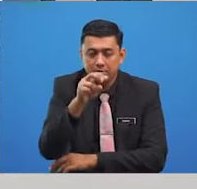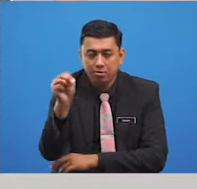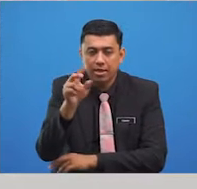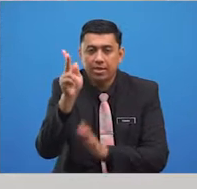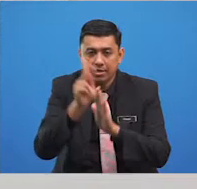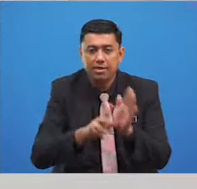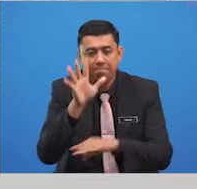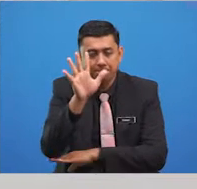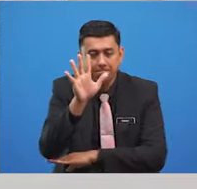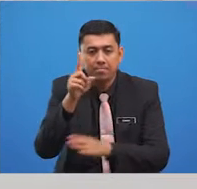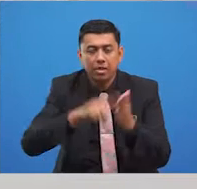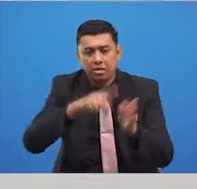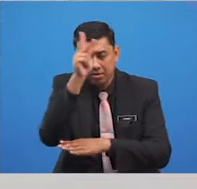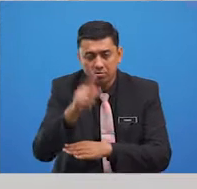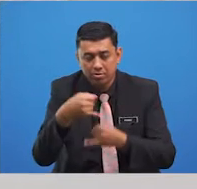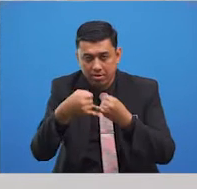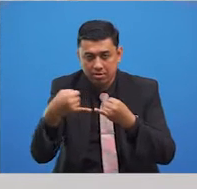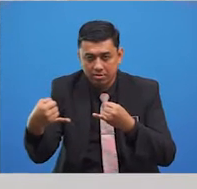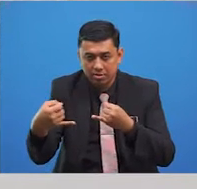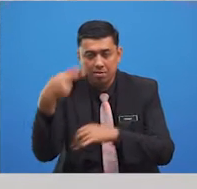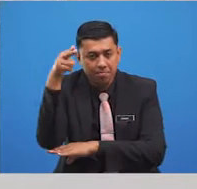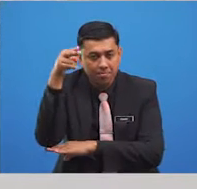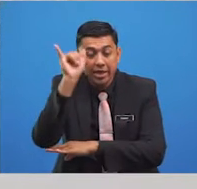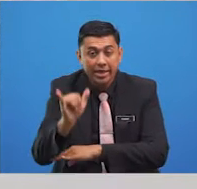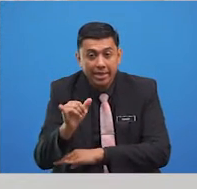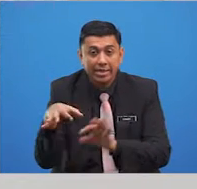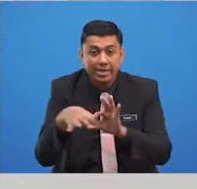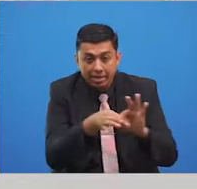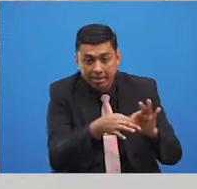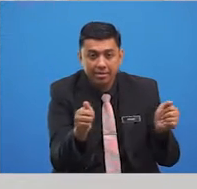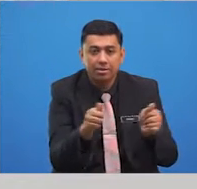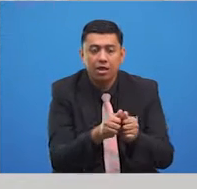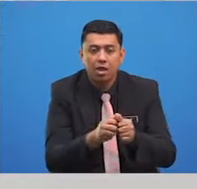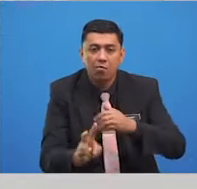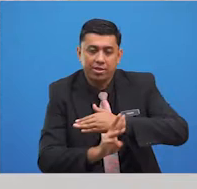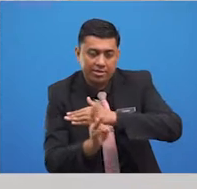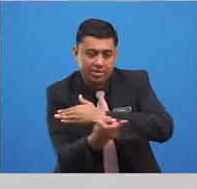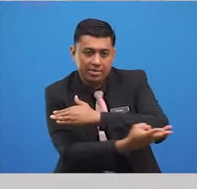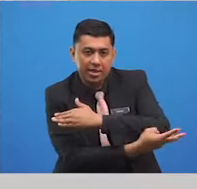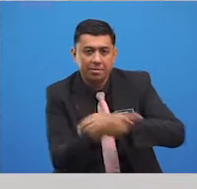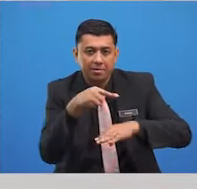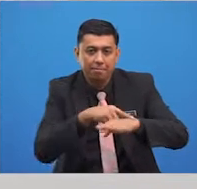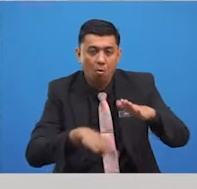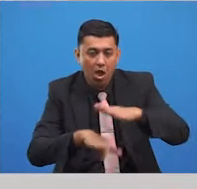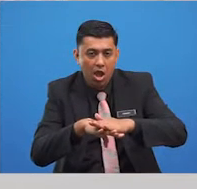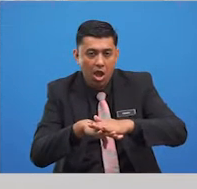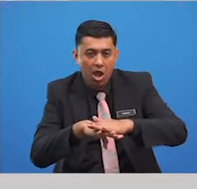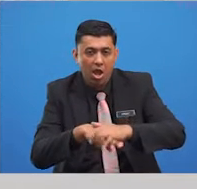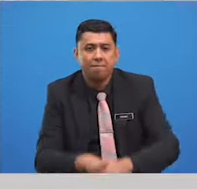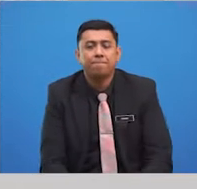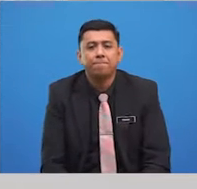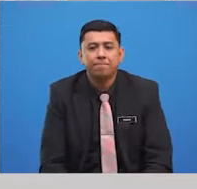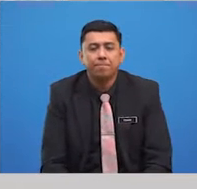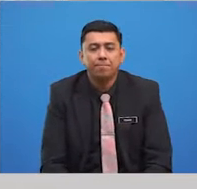Soalan kelima, apakah jenis hutan yang dikaitkan dengan kawasan tersebut?